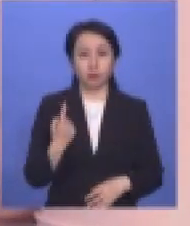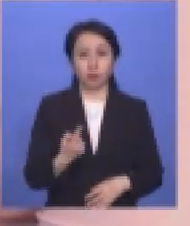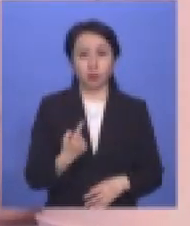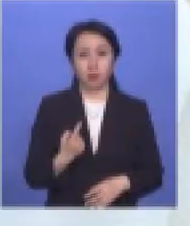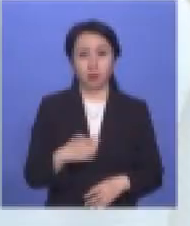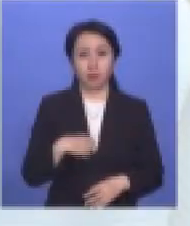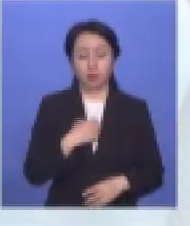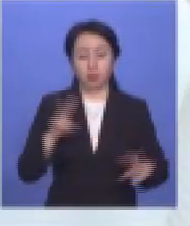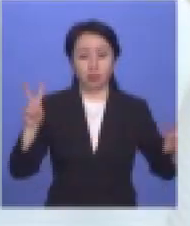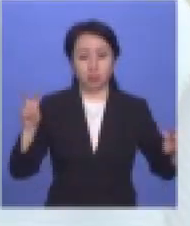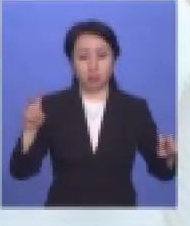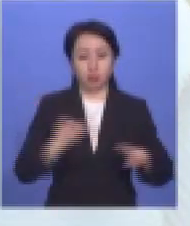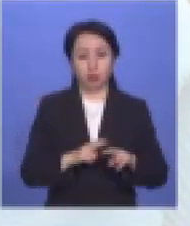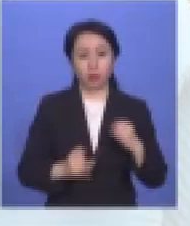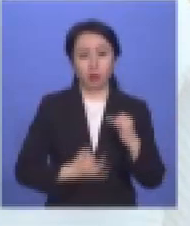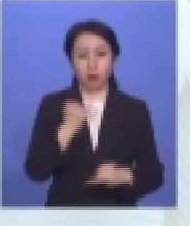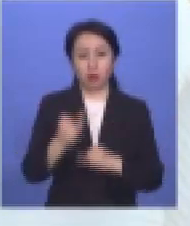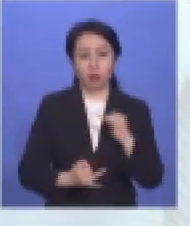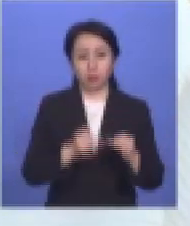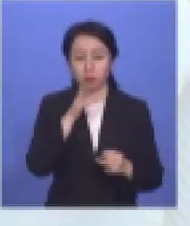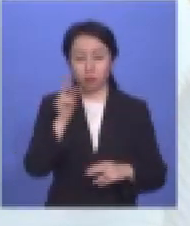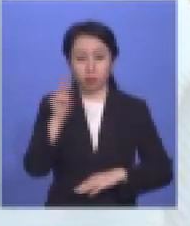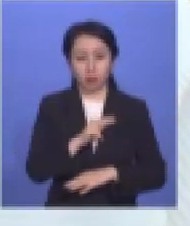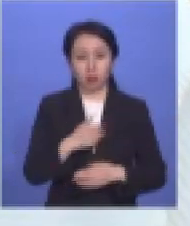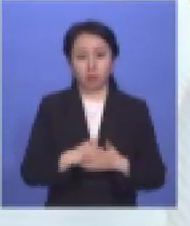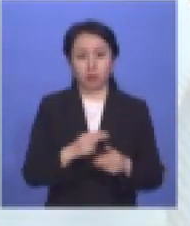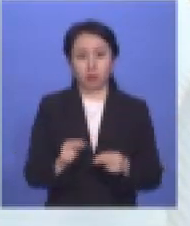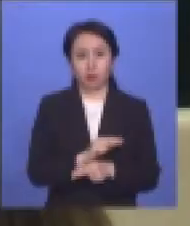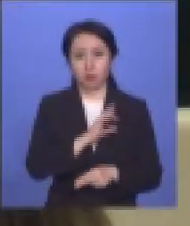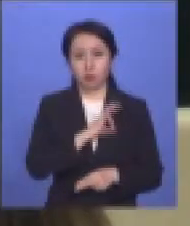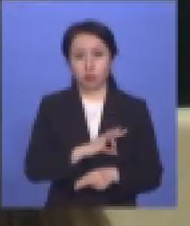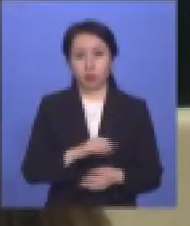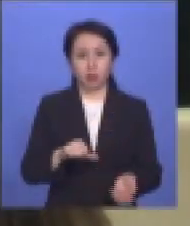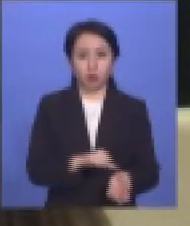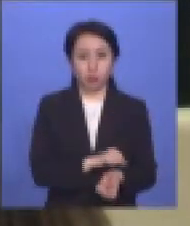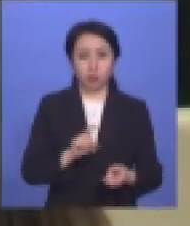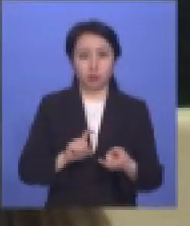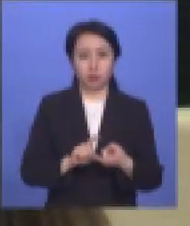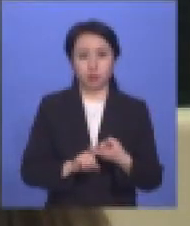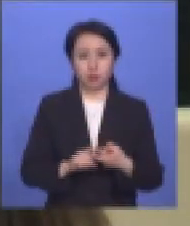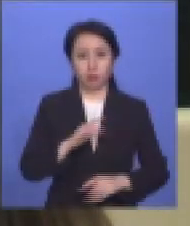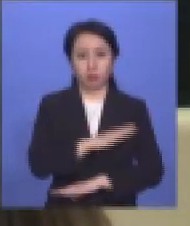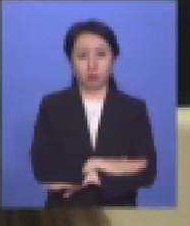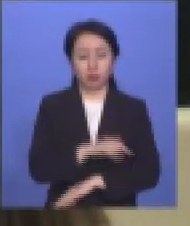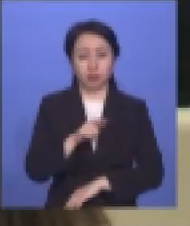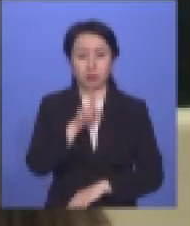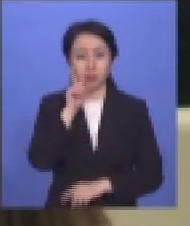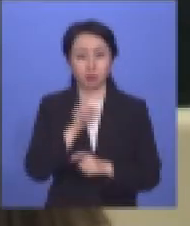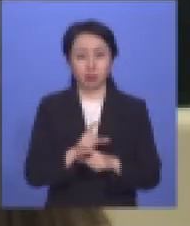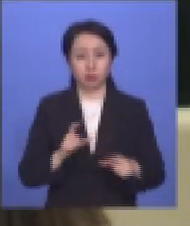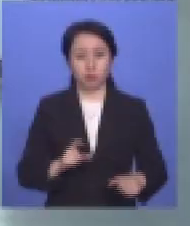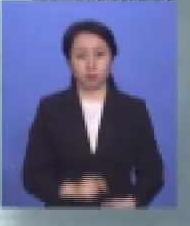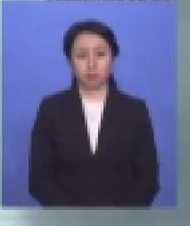Одна из важных тем, которую обсудили в ходе семинара – профилактика употребления синтетических наркотиков и зависимого поведения